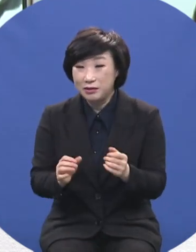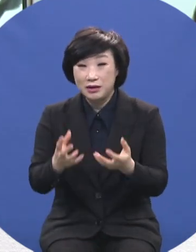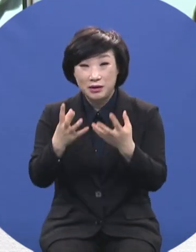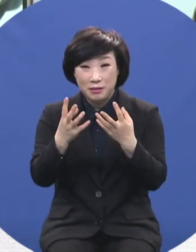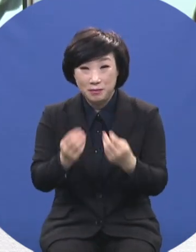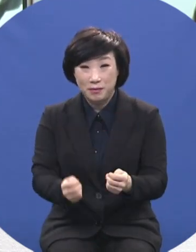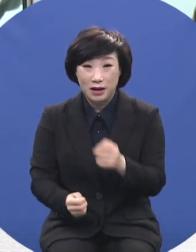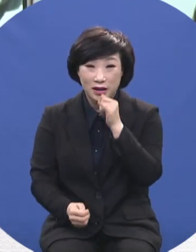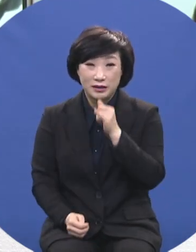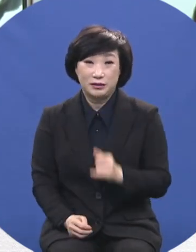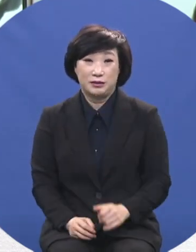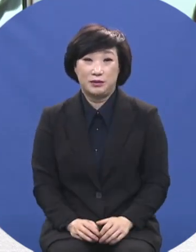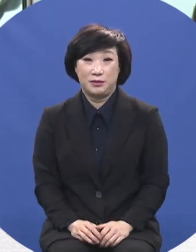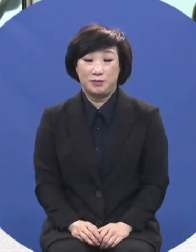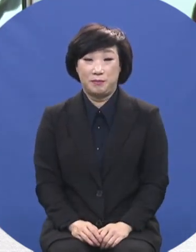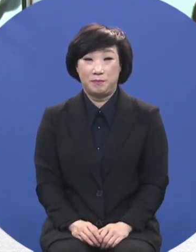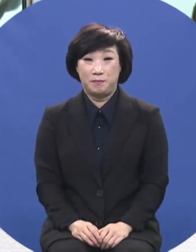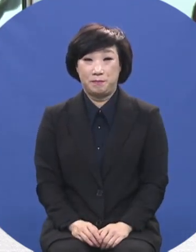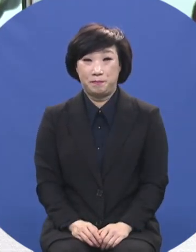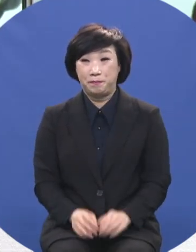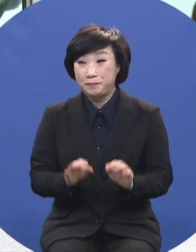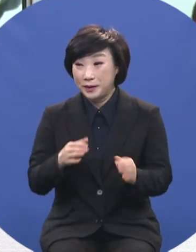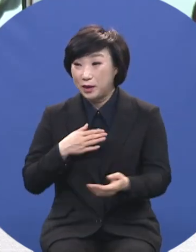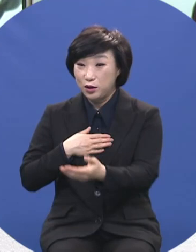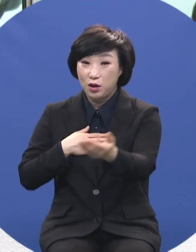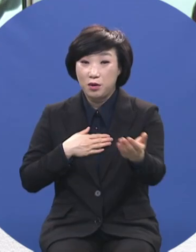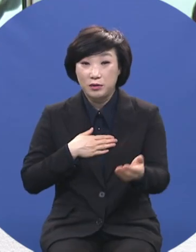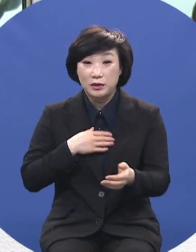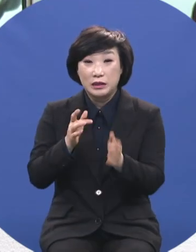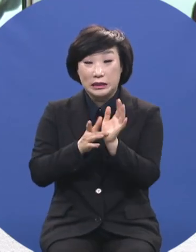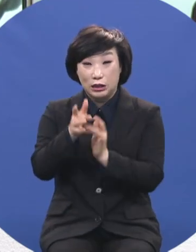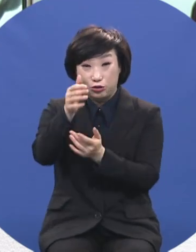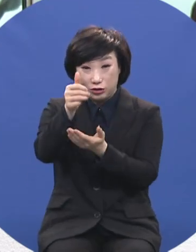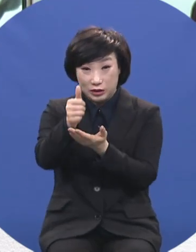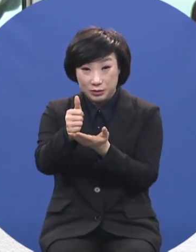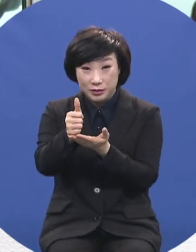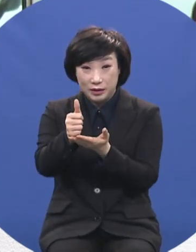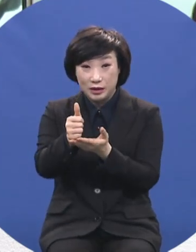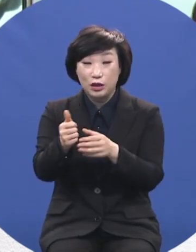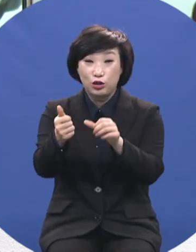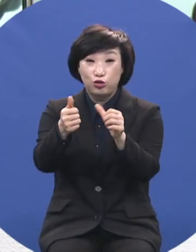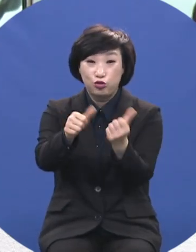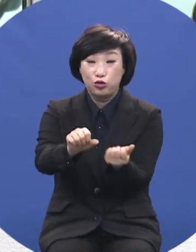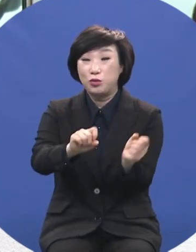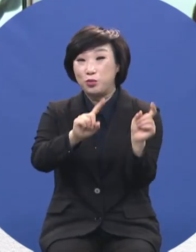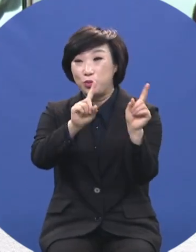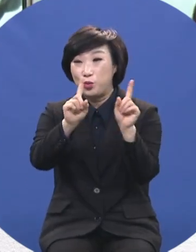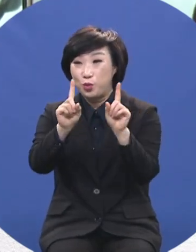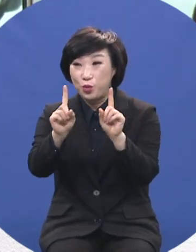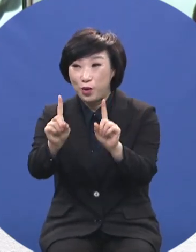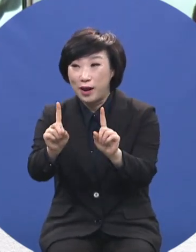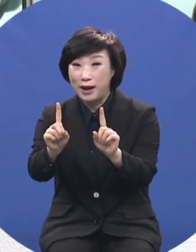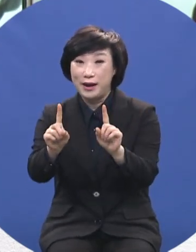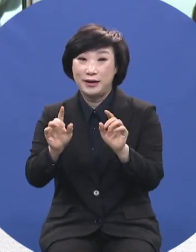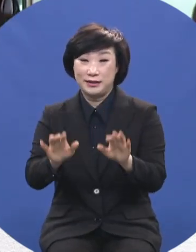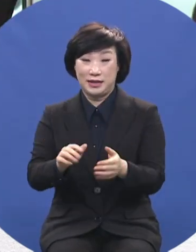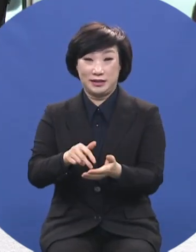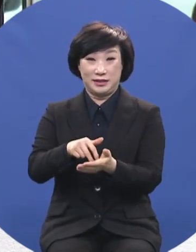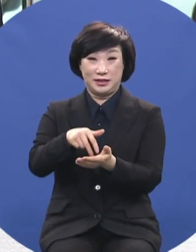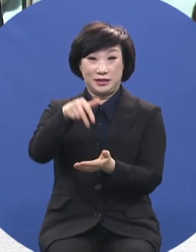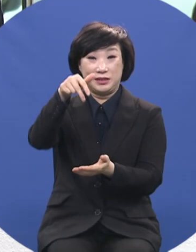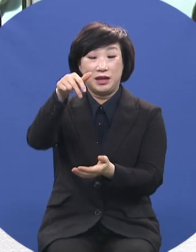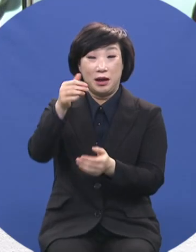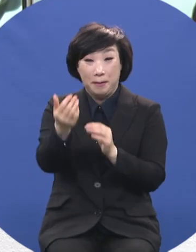그 말이죠. 응? 여러분, 예수께서 죽으시고 부활하셔서